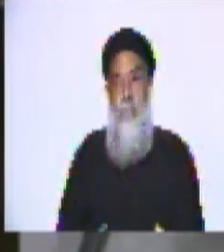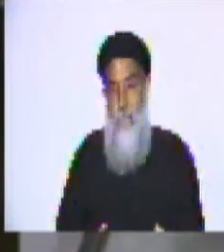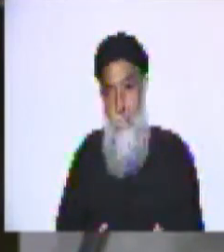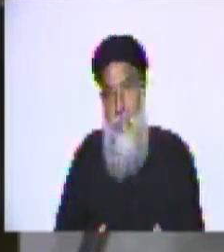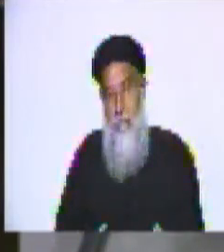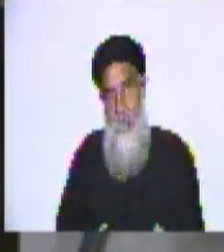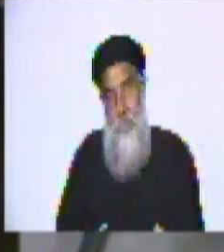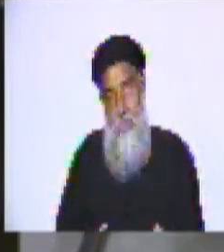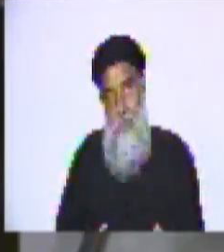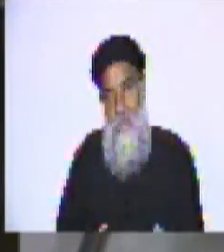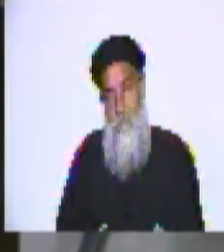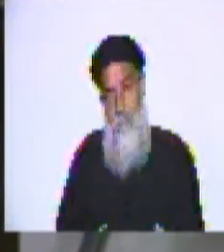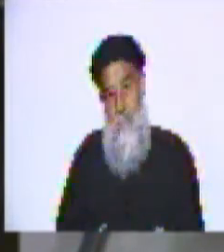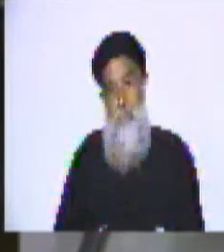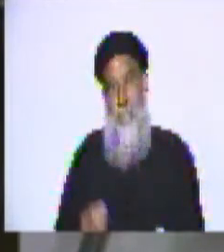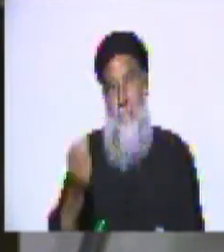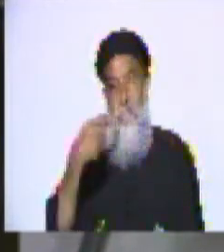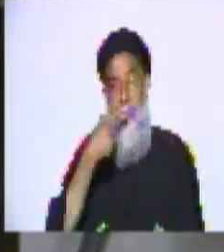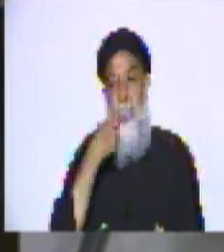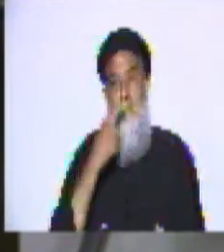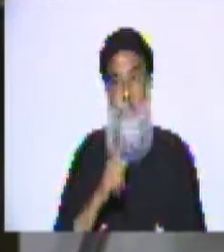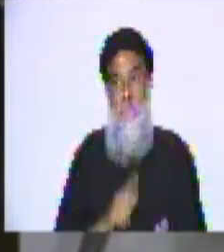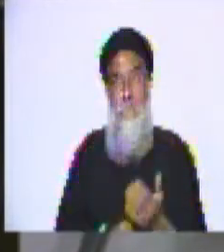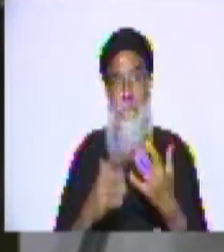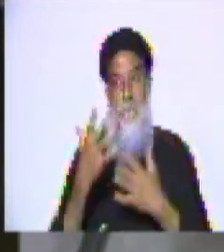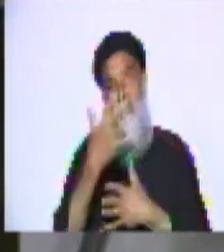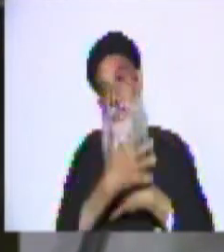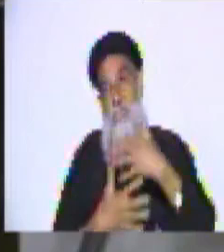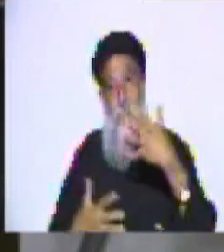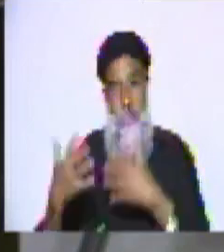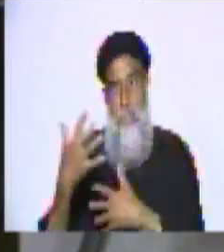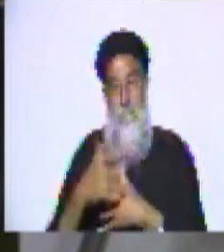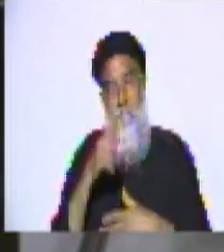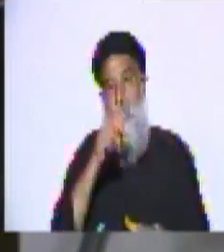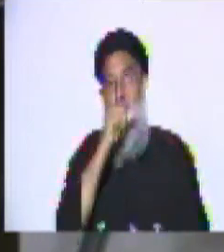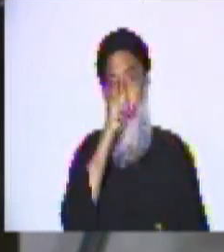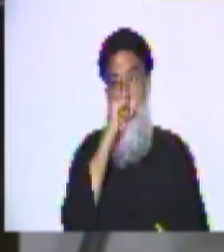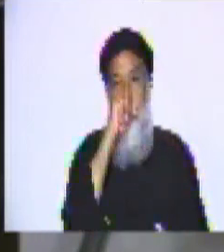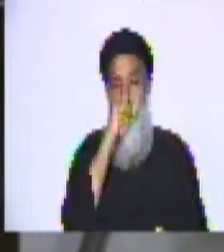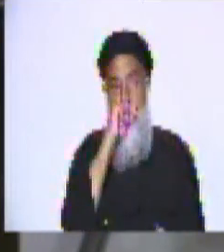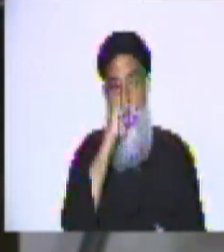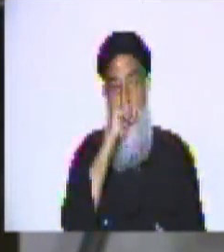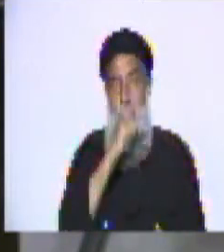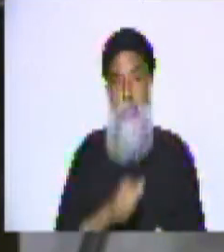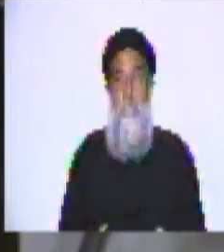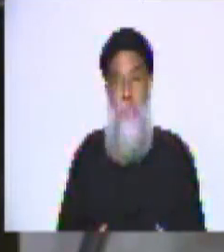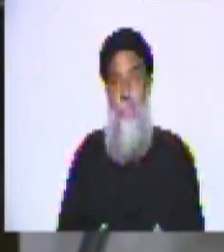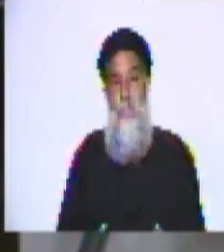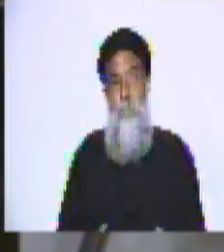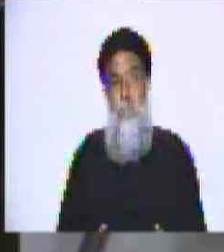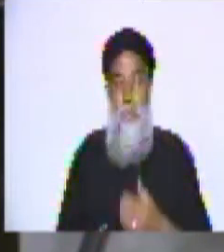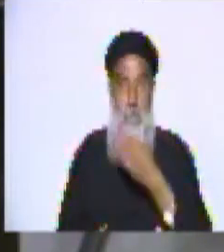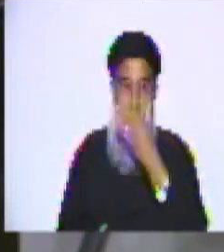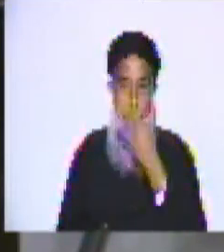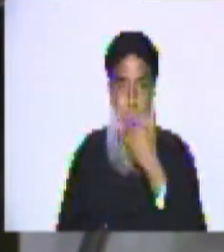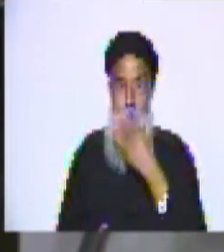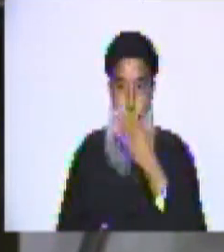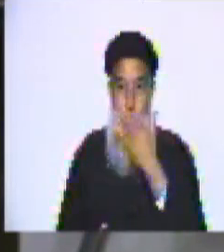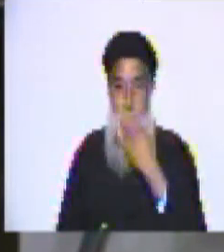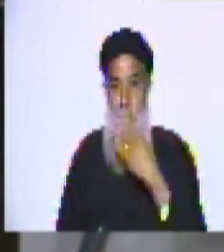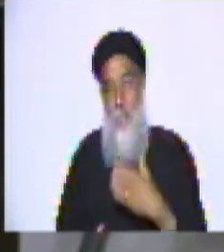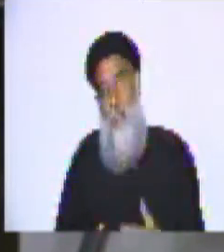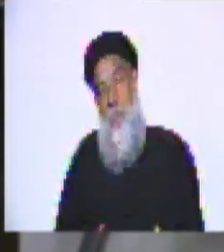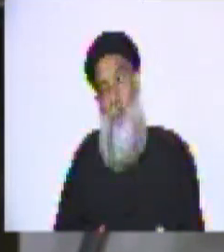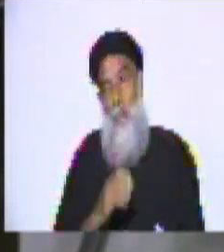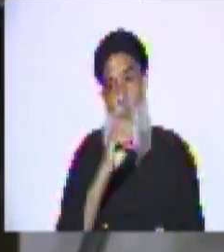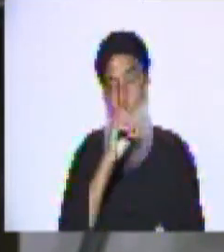هو بيديله الأحقية في الاشتراك في الاسرار. يعني الإيمان له شقين،